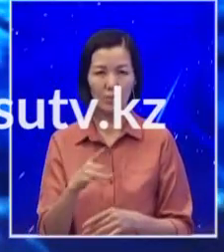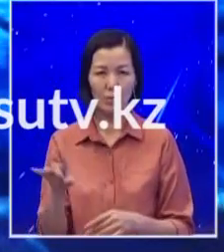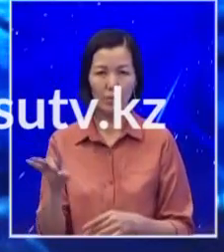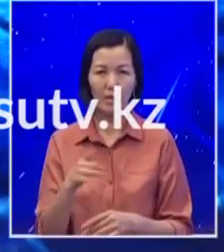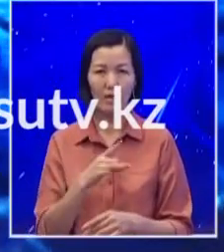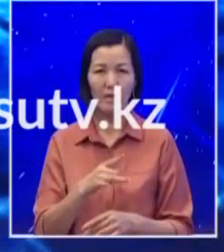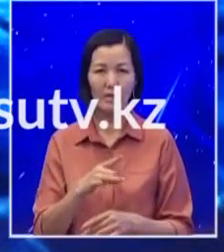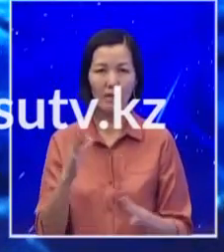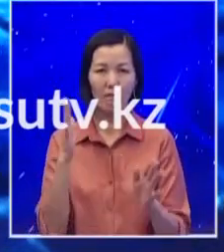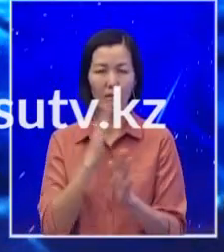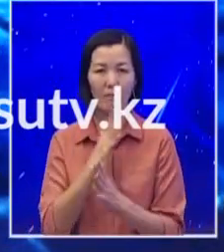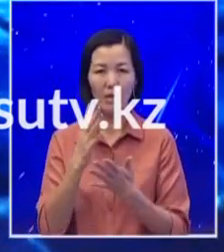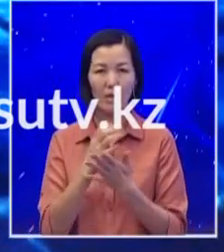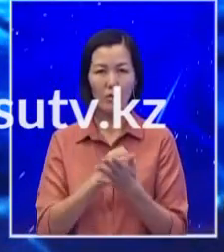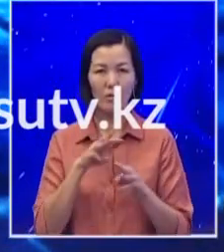табиғи ресурстар министрі келді.